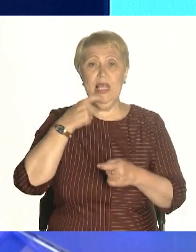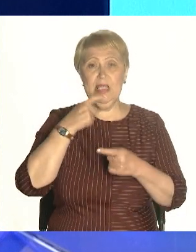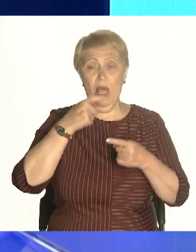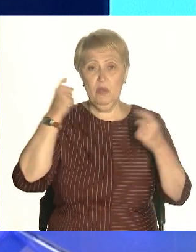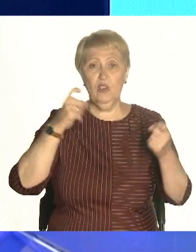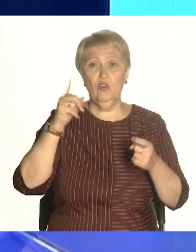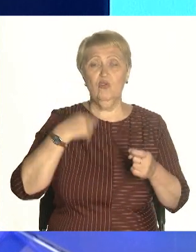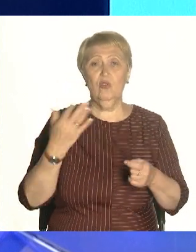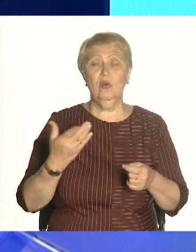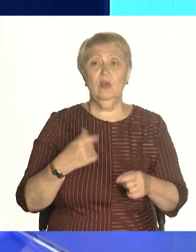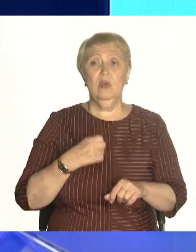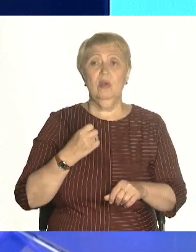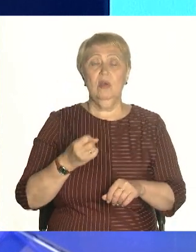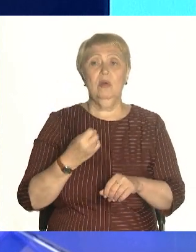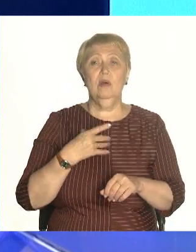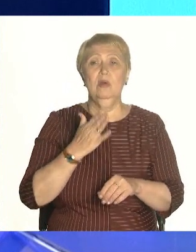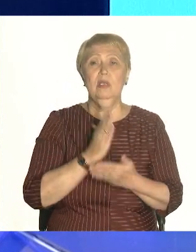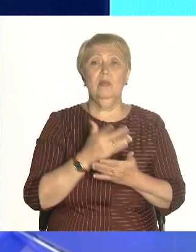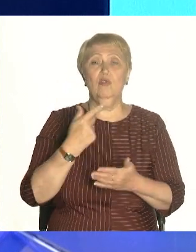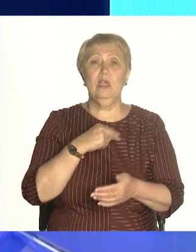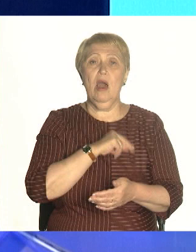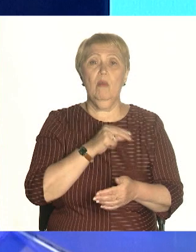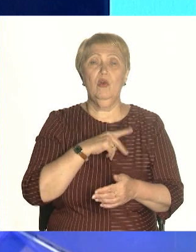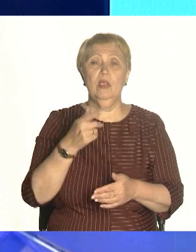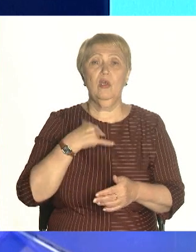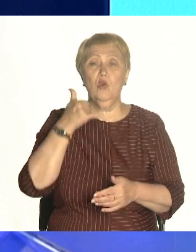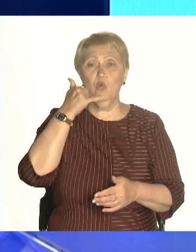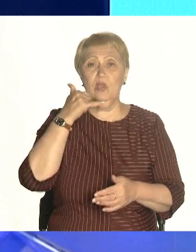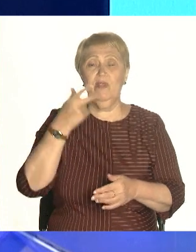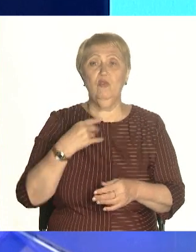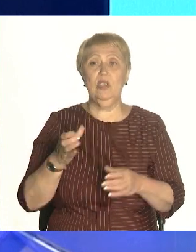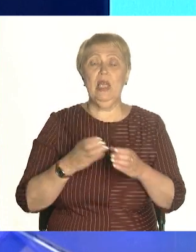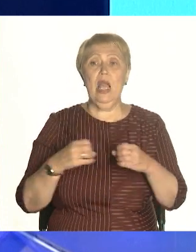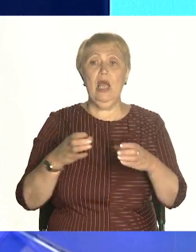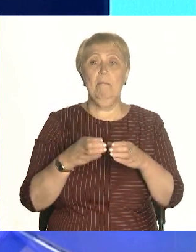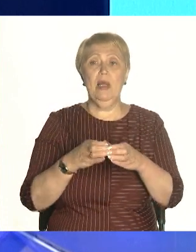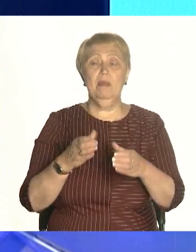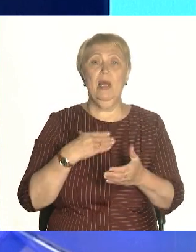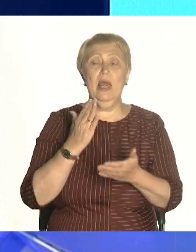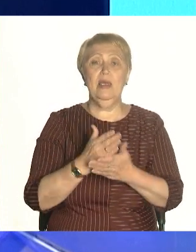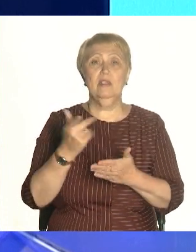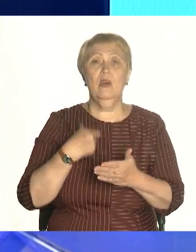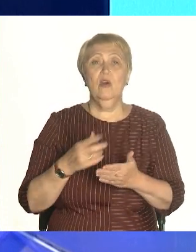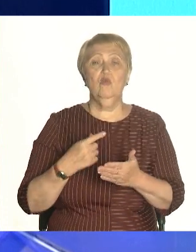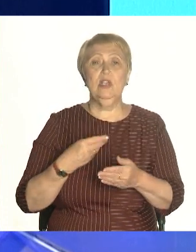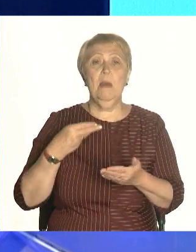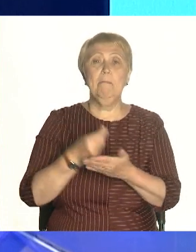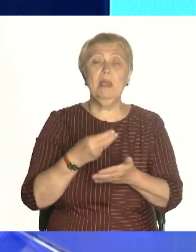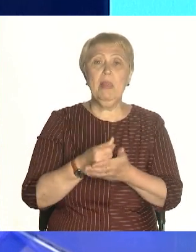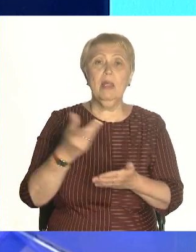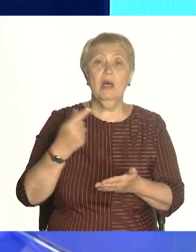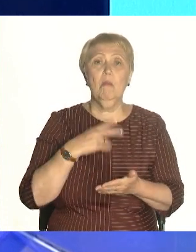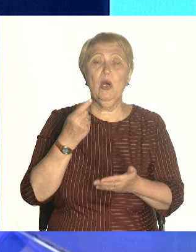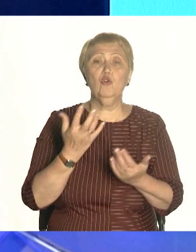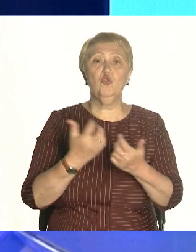телефонной компании, значит, сотового оператора, и сказали, что вот имеется переплата по счету, значит,